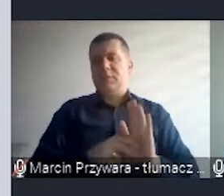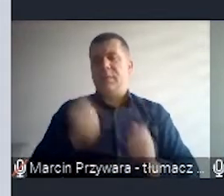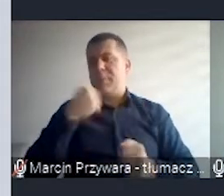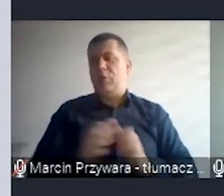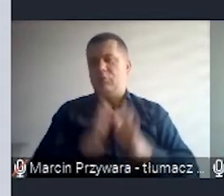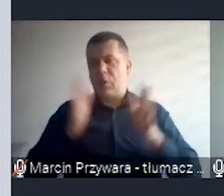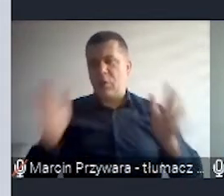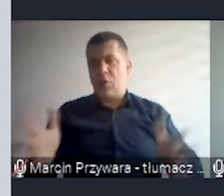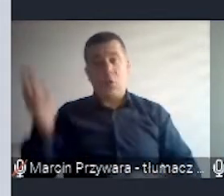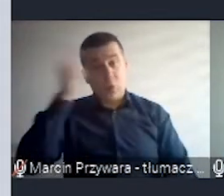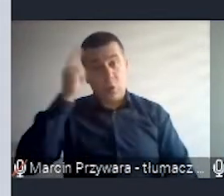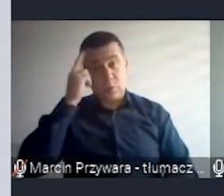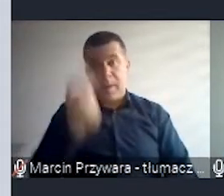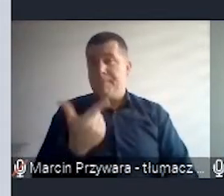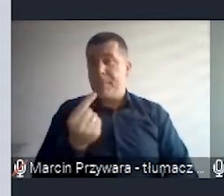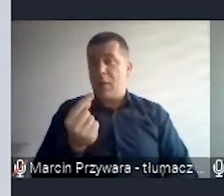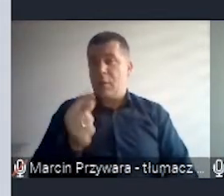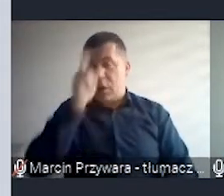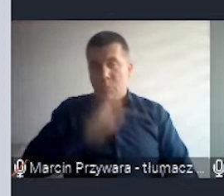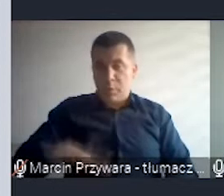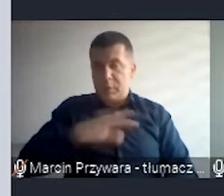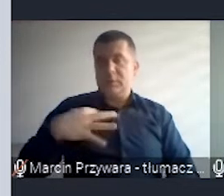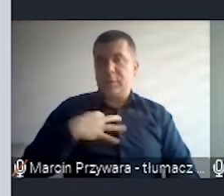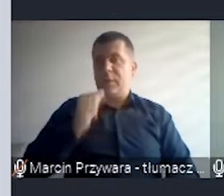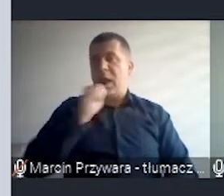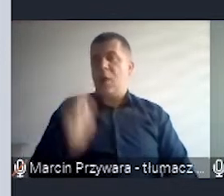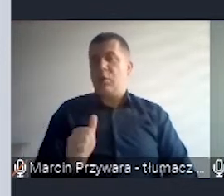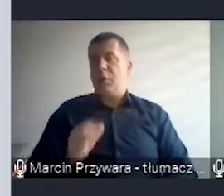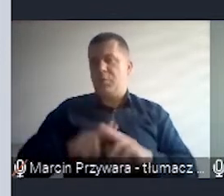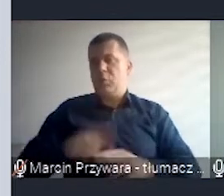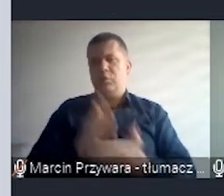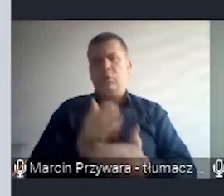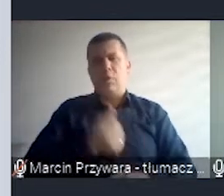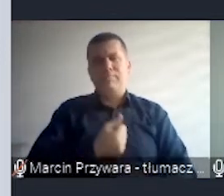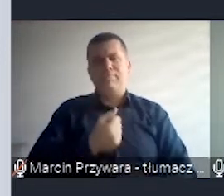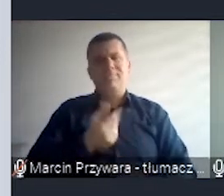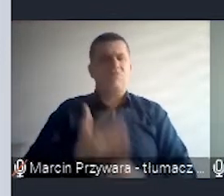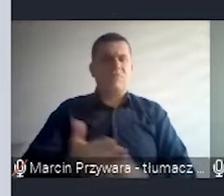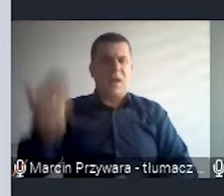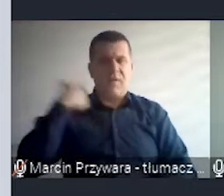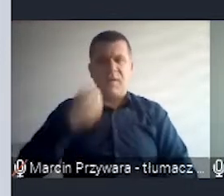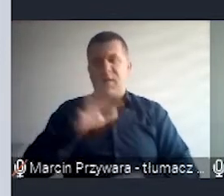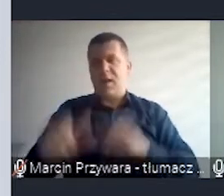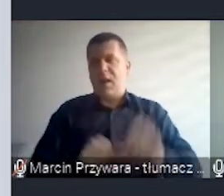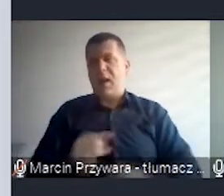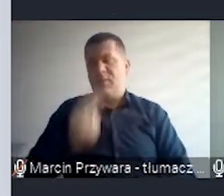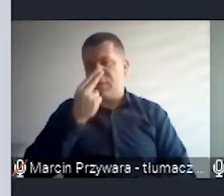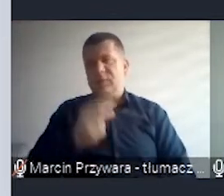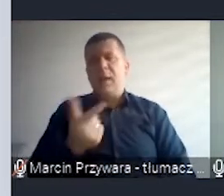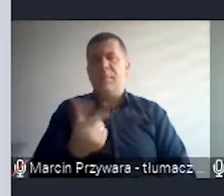szeroko rozumiane partnerstwo publiczno-prywatne w Europie funkcjonuje od bardzo, bardzo wielu lat. Ja widziałem projekty